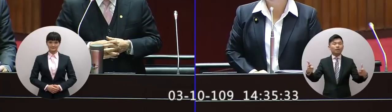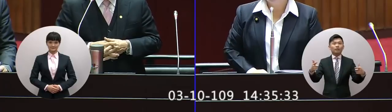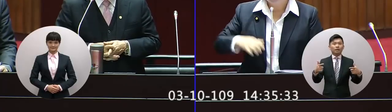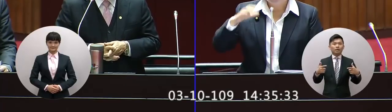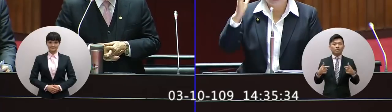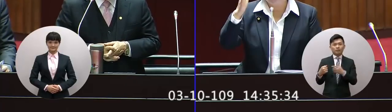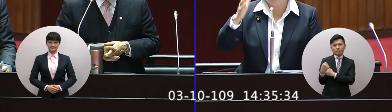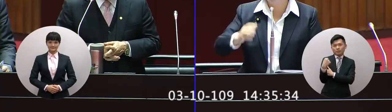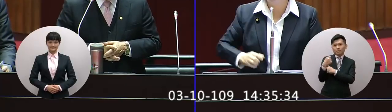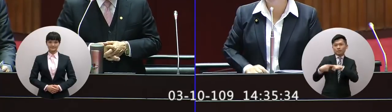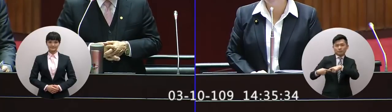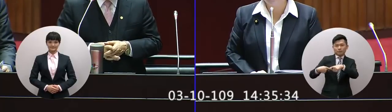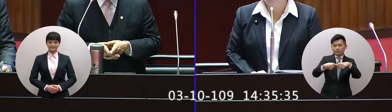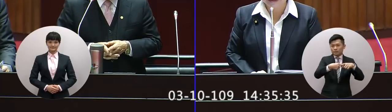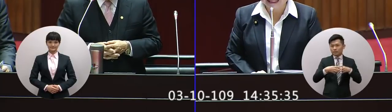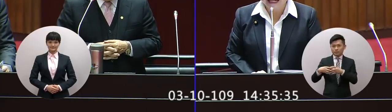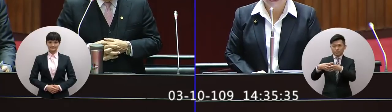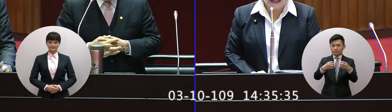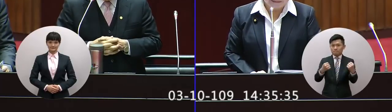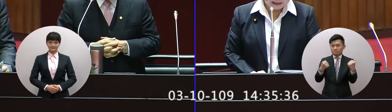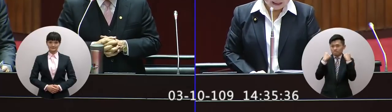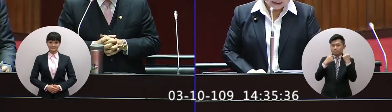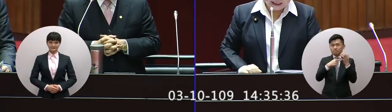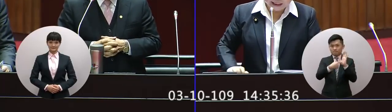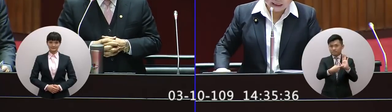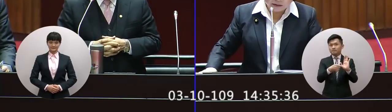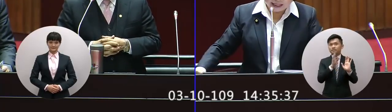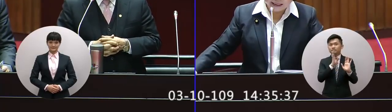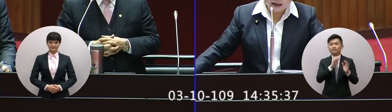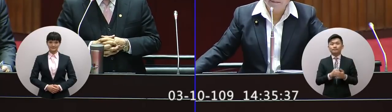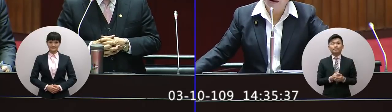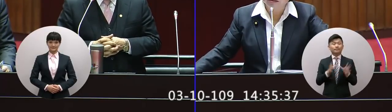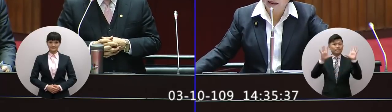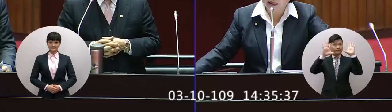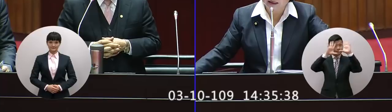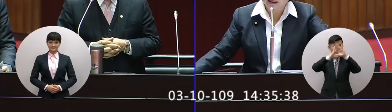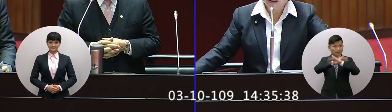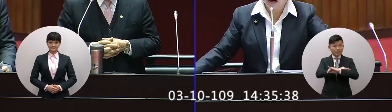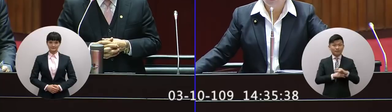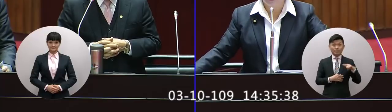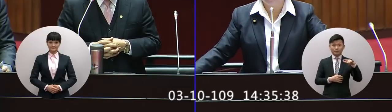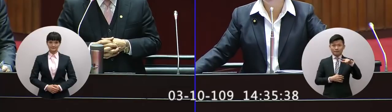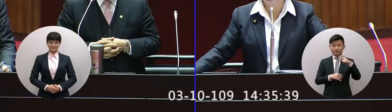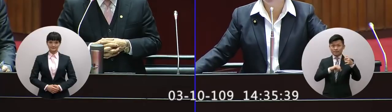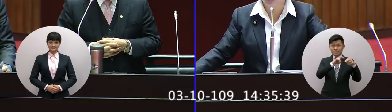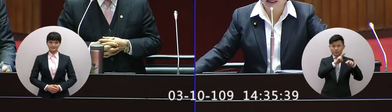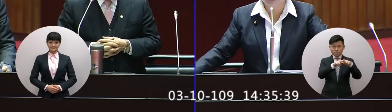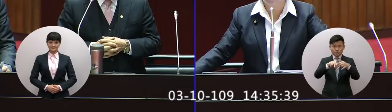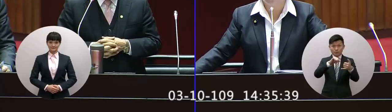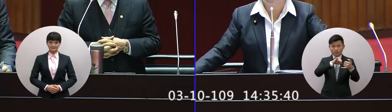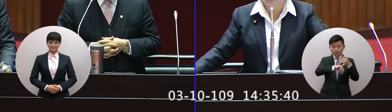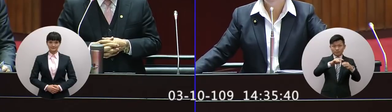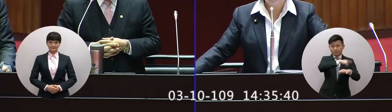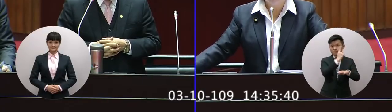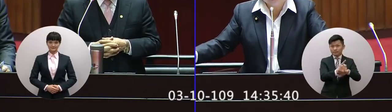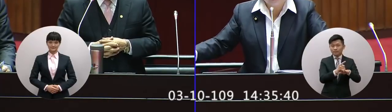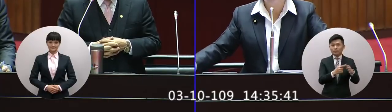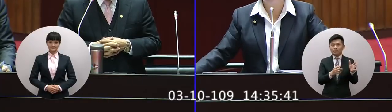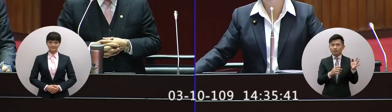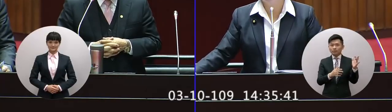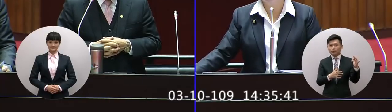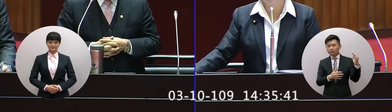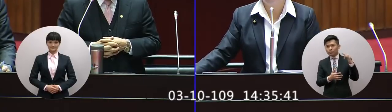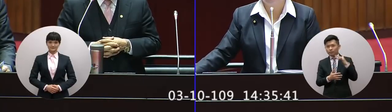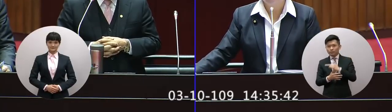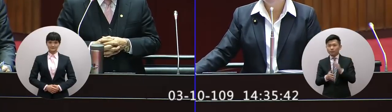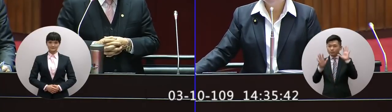人最团结的力量的一个展现。所以因此晚上包机要回来，预计9点多要回来，大家